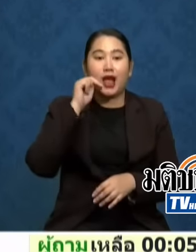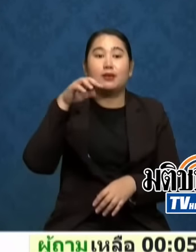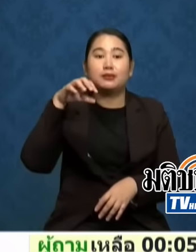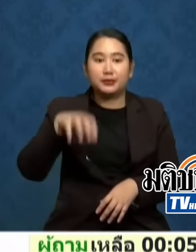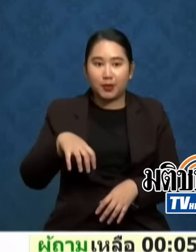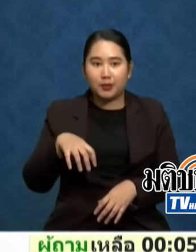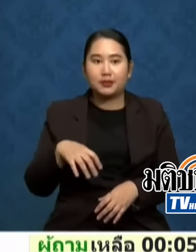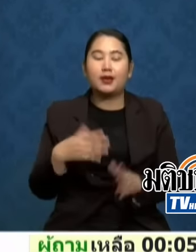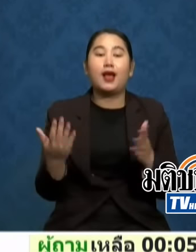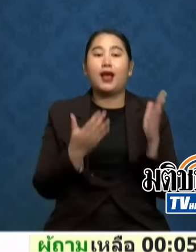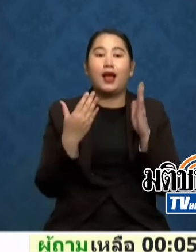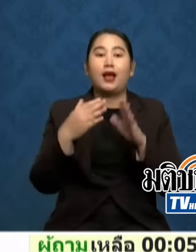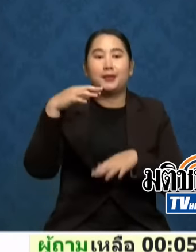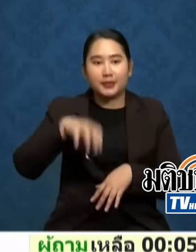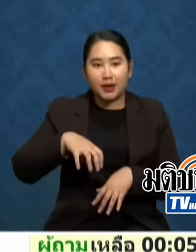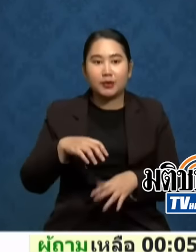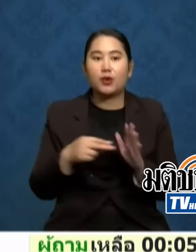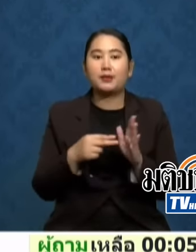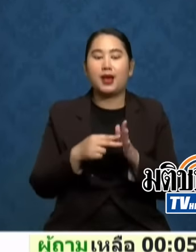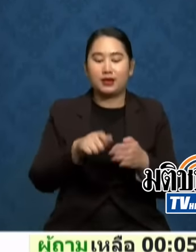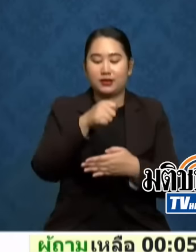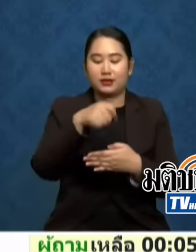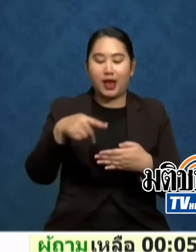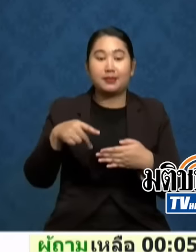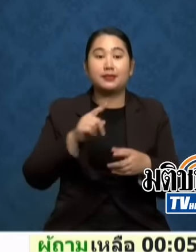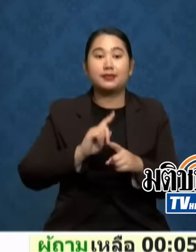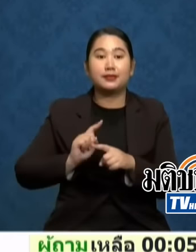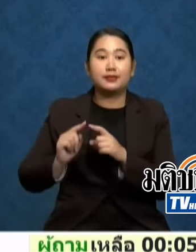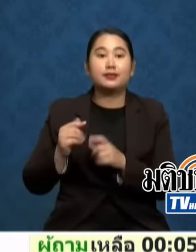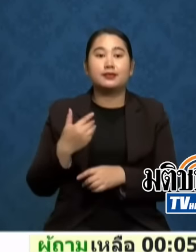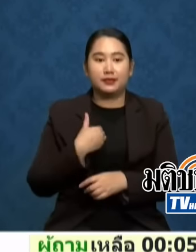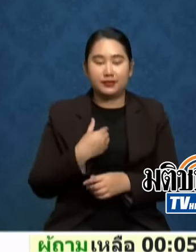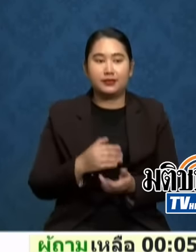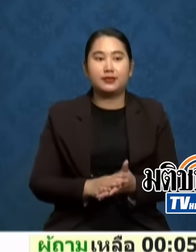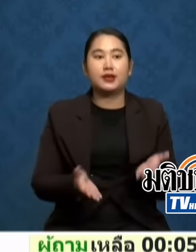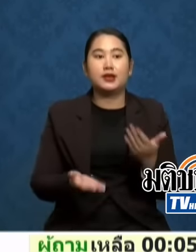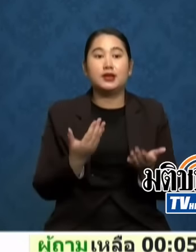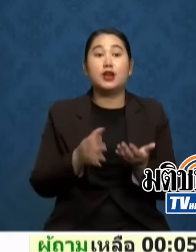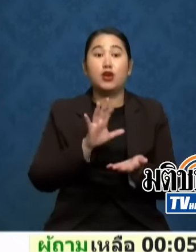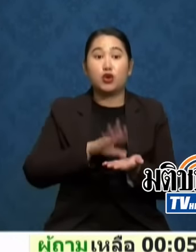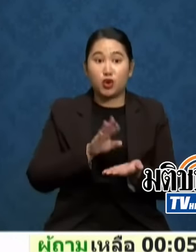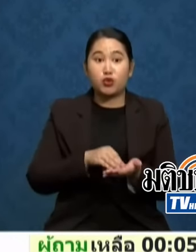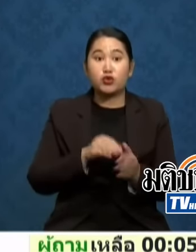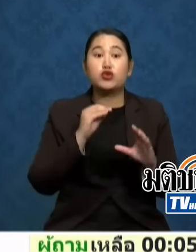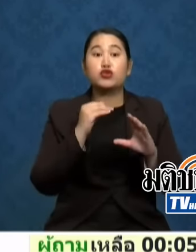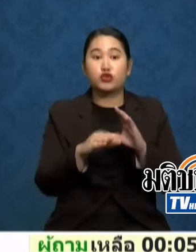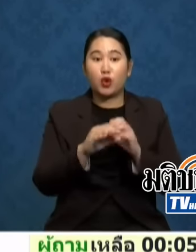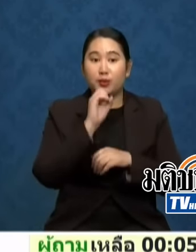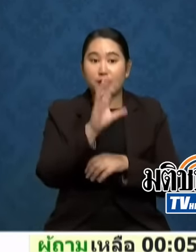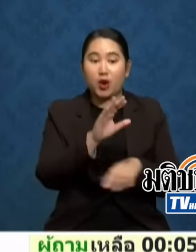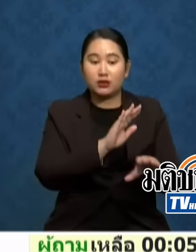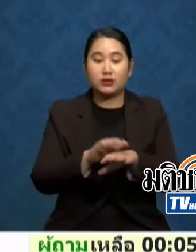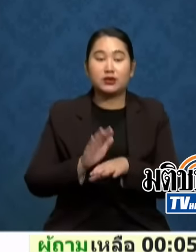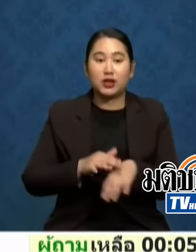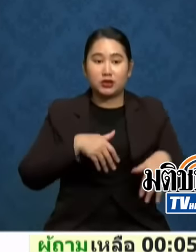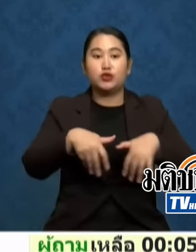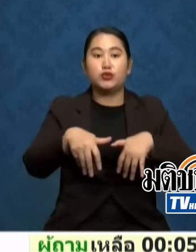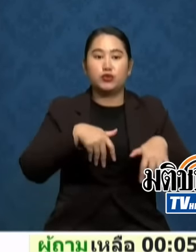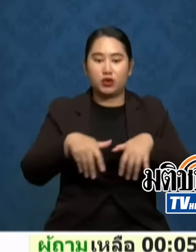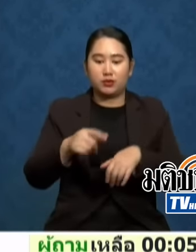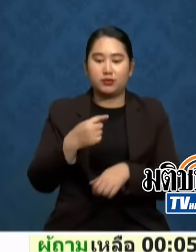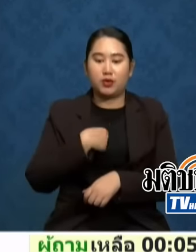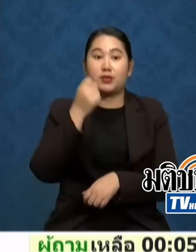ของน้ำเรื่องของอากาศนะครับมันมีแอปพลิเคชันหลายตัวนะครับหรือแม้แต่ข้อมูลที่ท่านส่งไปให้กับประชาชนเนี่ยผมเข้า